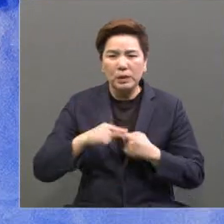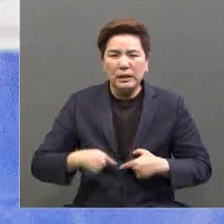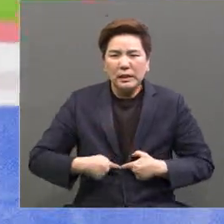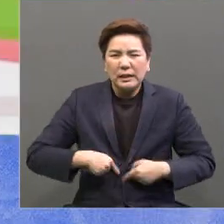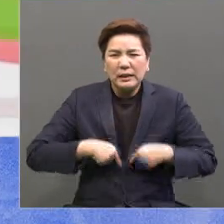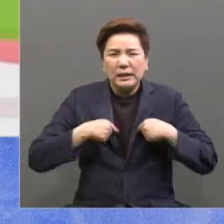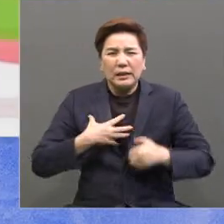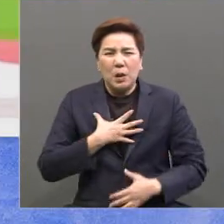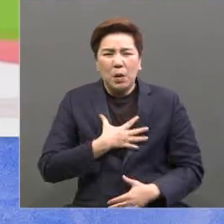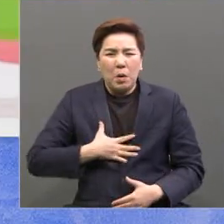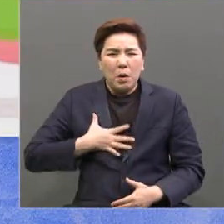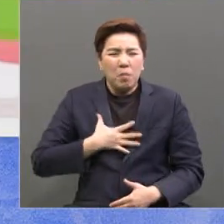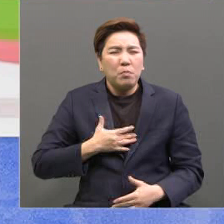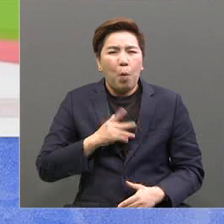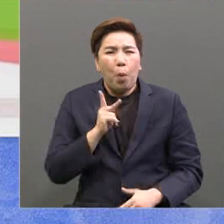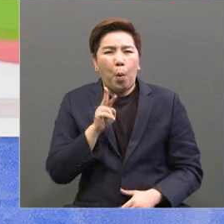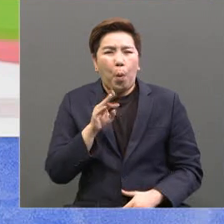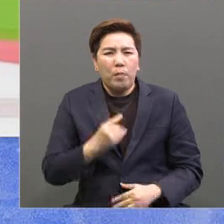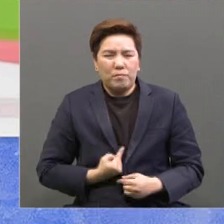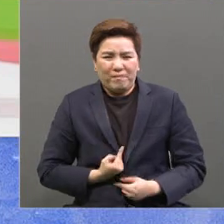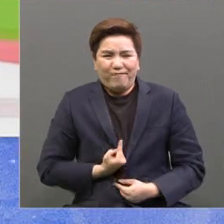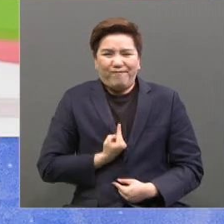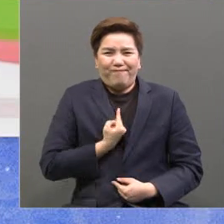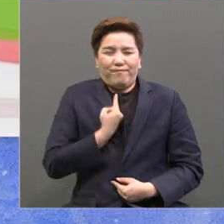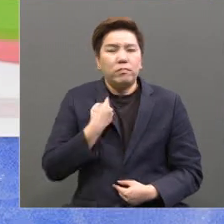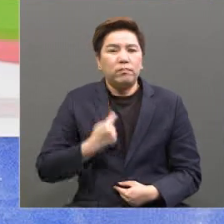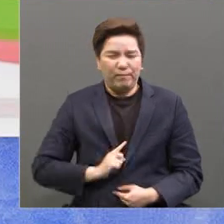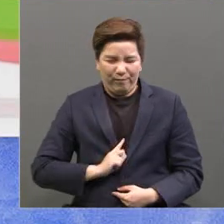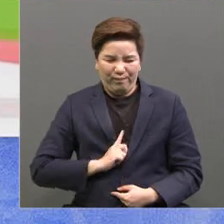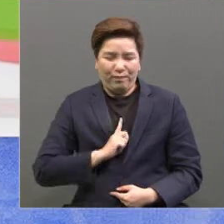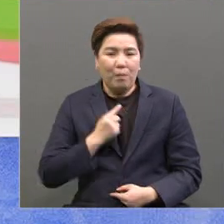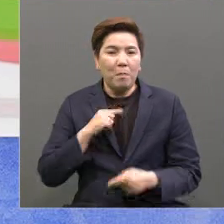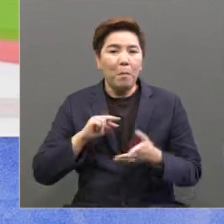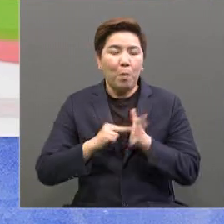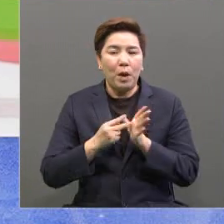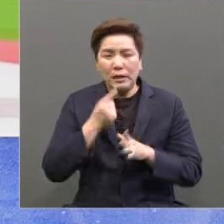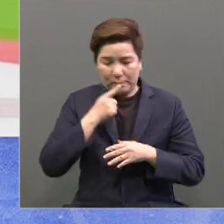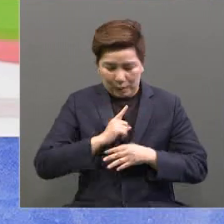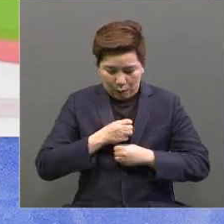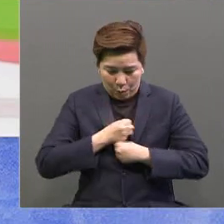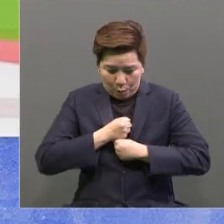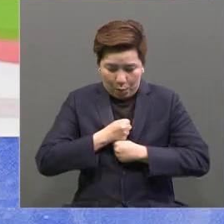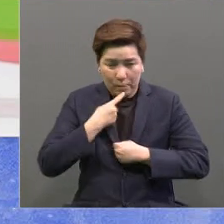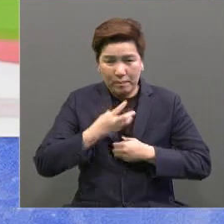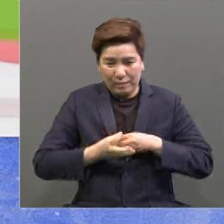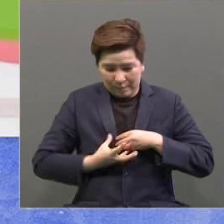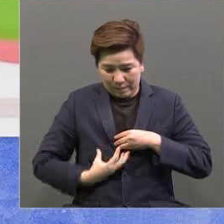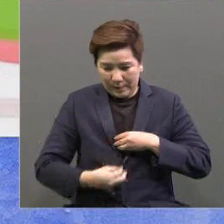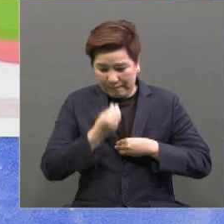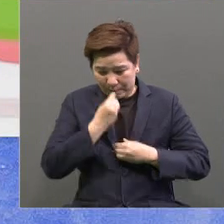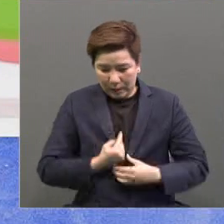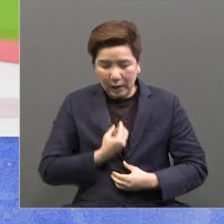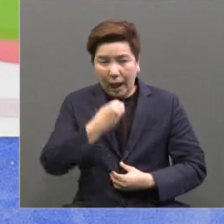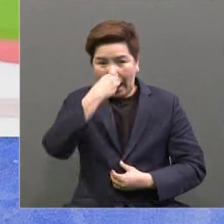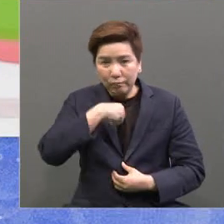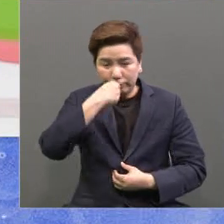ร้อนกลางอกอกและอาการกรดไหลย้อยอาการเหล่านี้เกิดจากภาวะที่หูรูดบริเวณส่วนปลายของหลอดอาหาร